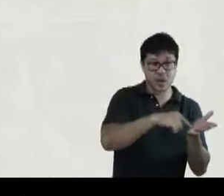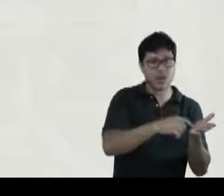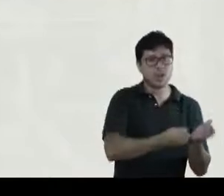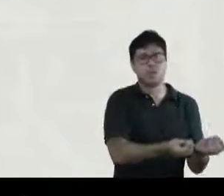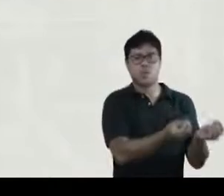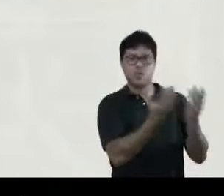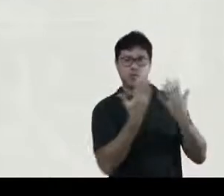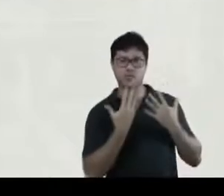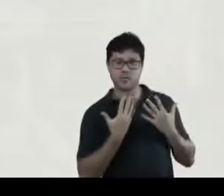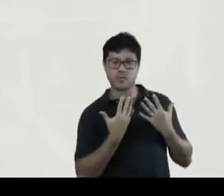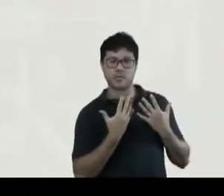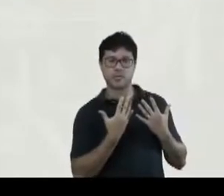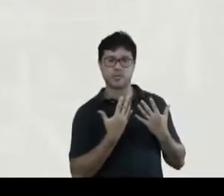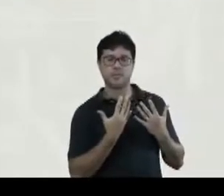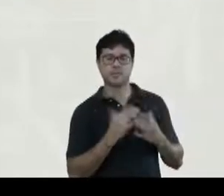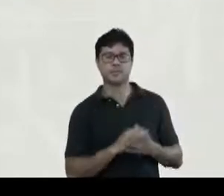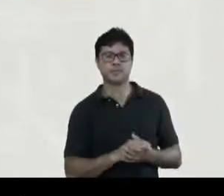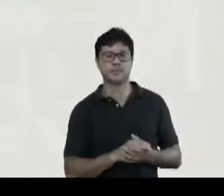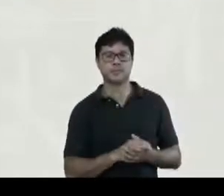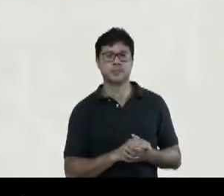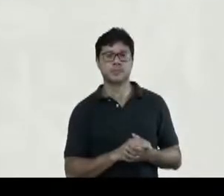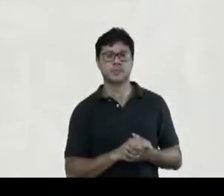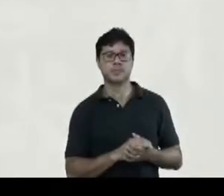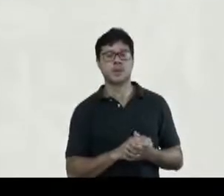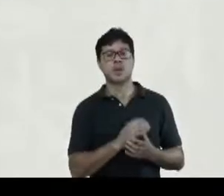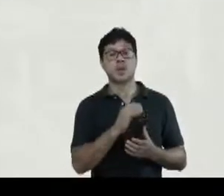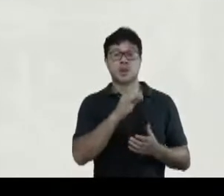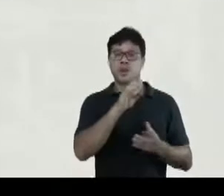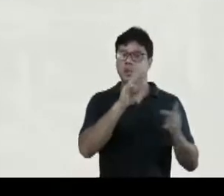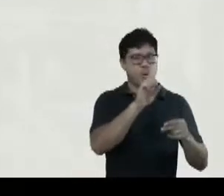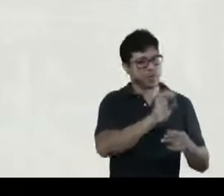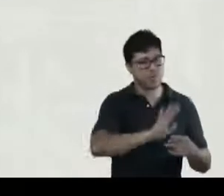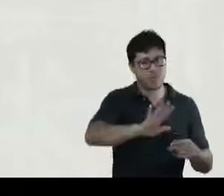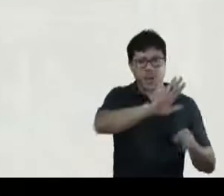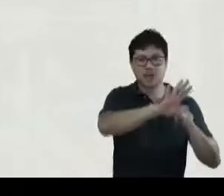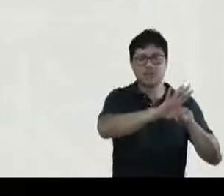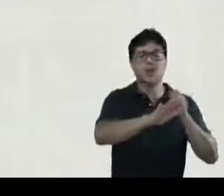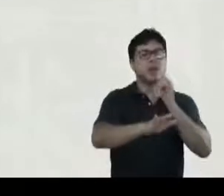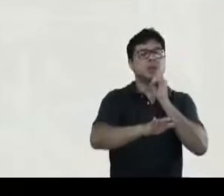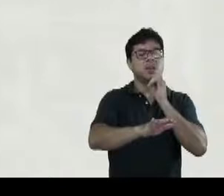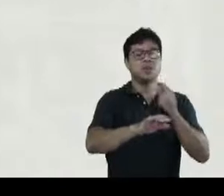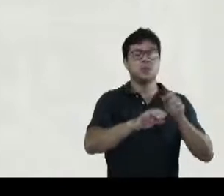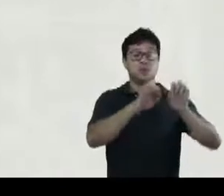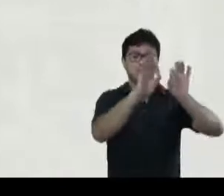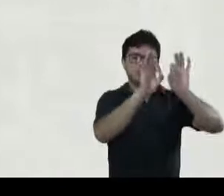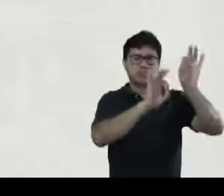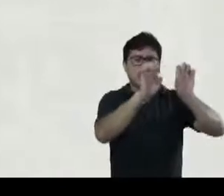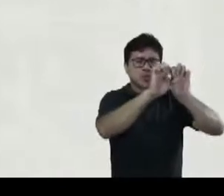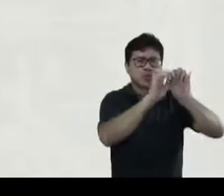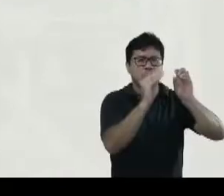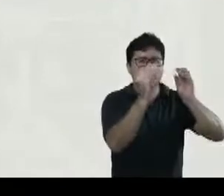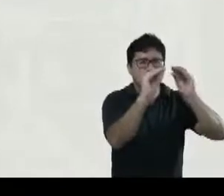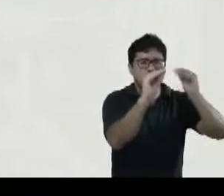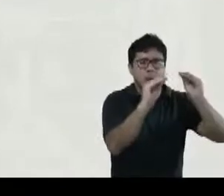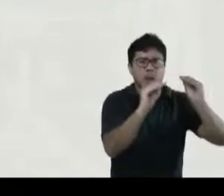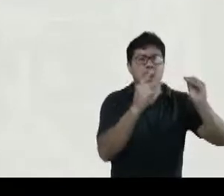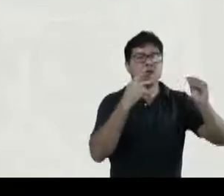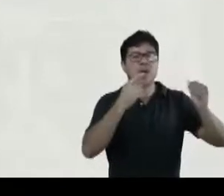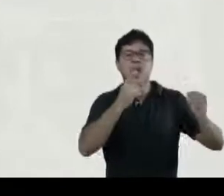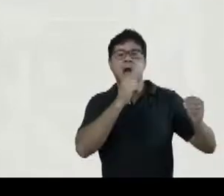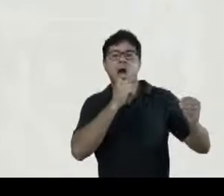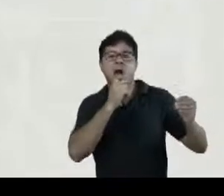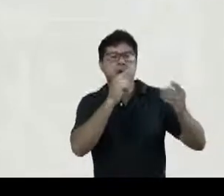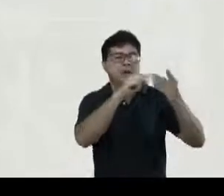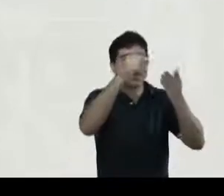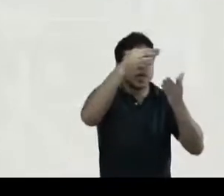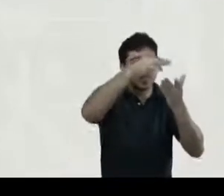die Lagenstruktur, Wasserzeichen, Palimpseste oder auch so was ganz Einfaches wie Format oder